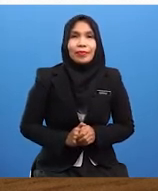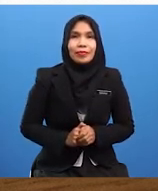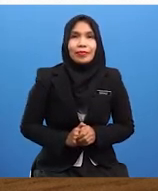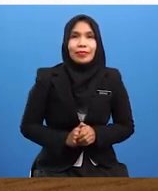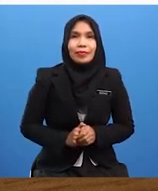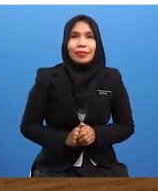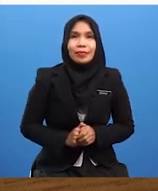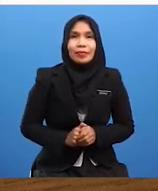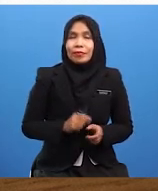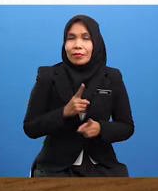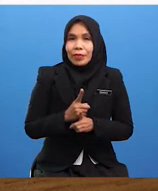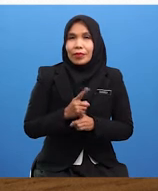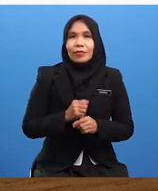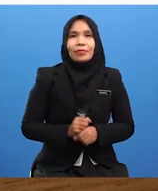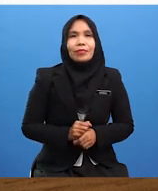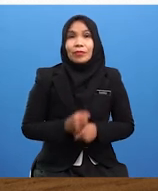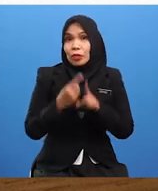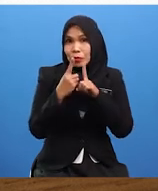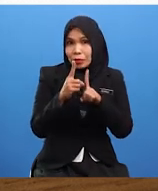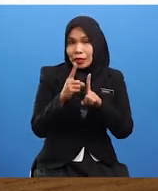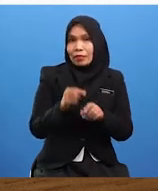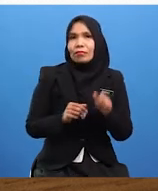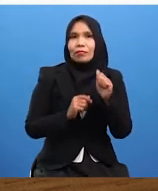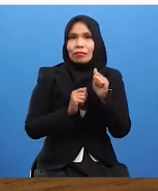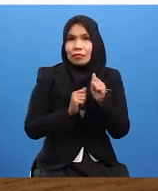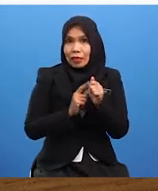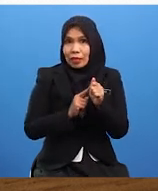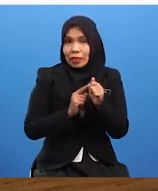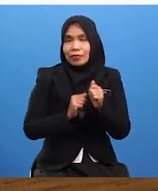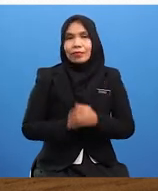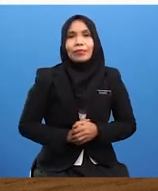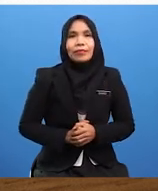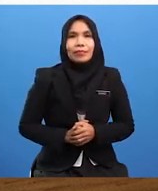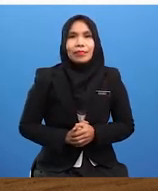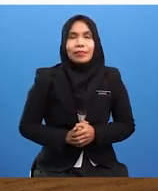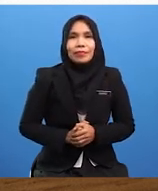Tepat, murid-murid. Jawapannya A.